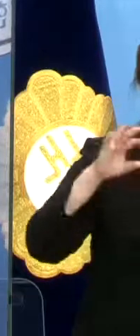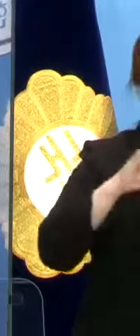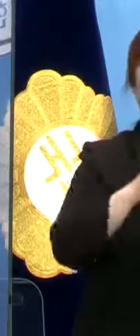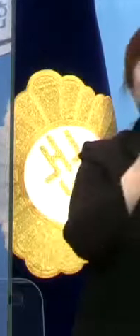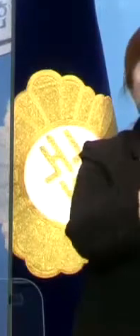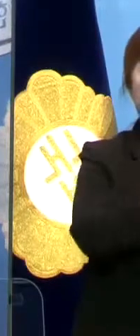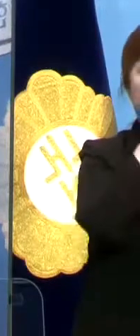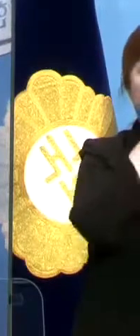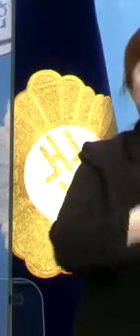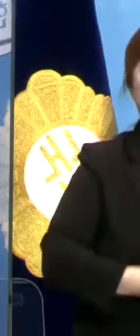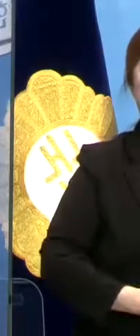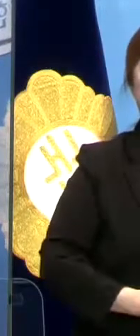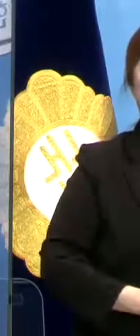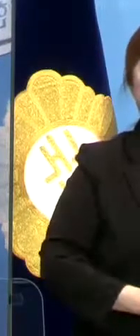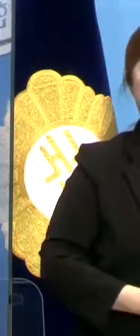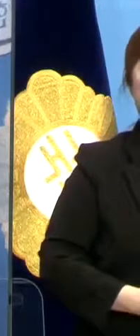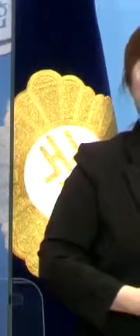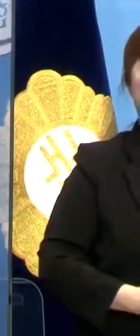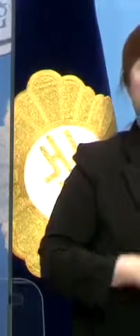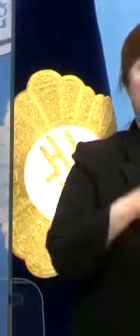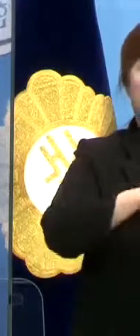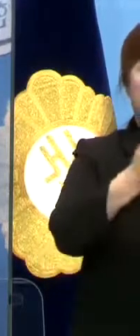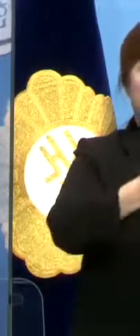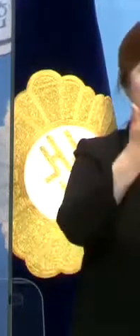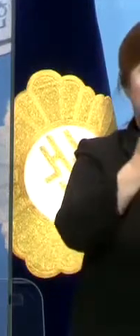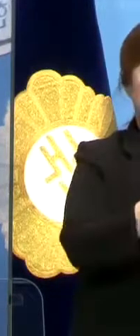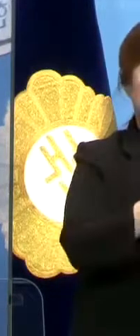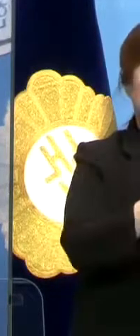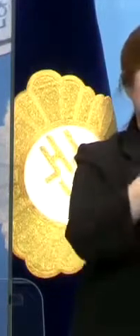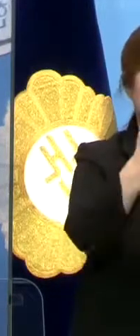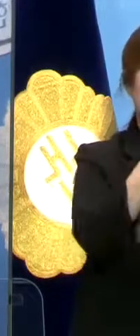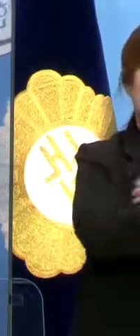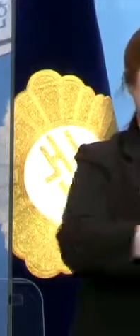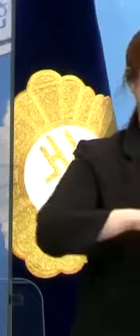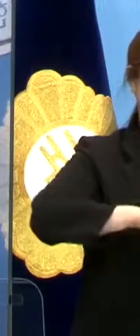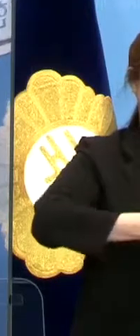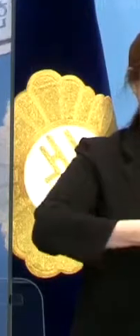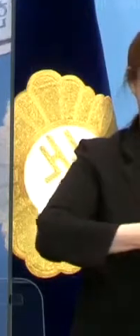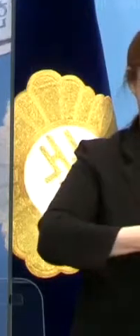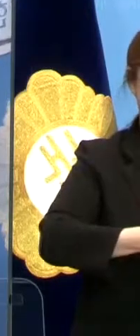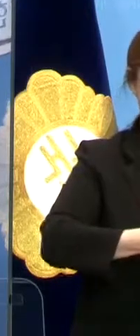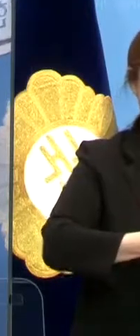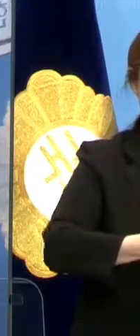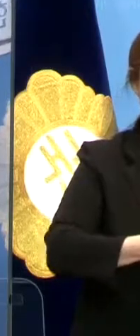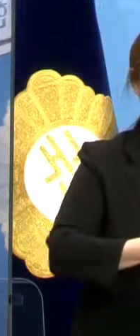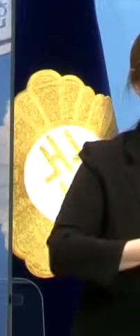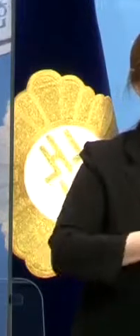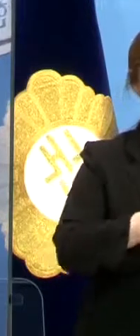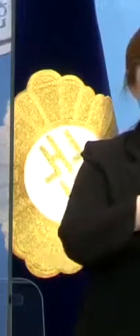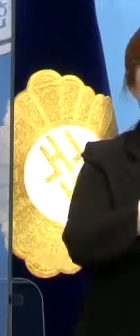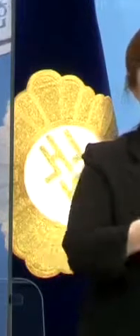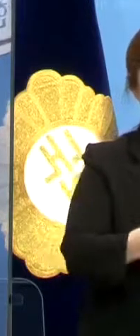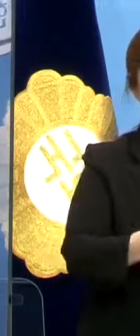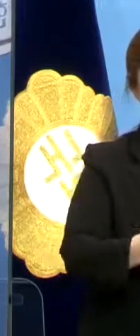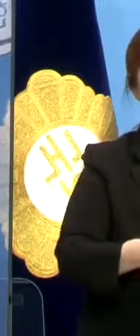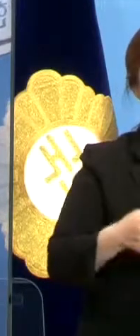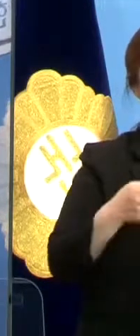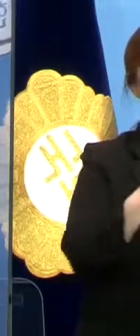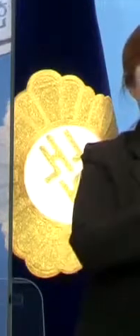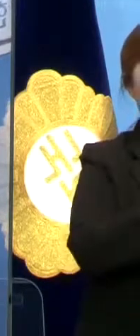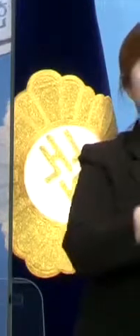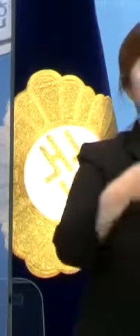있습니다 더이상 과로로 인한 소리 없는 살인을 근절 해야